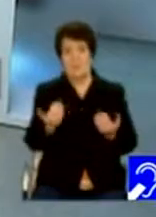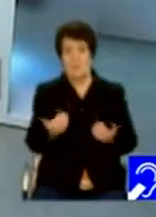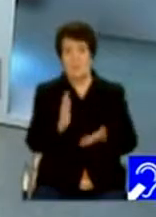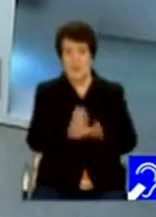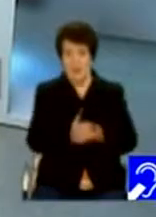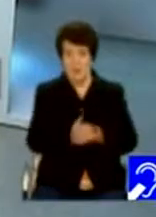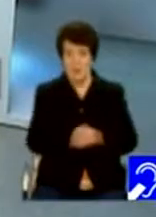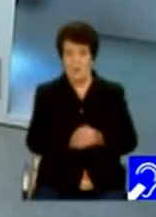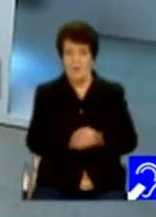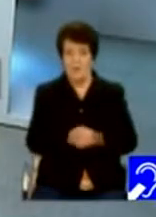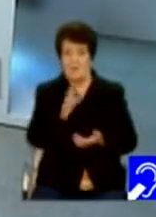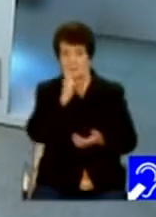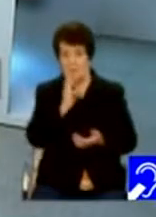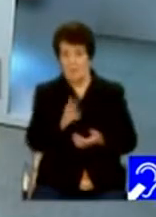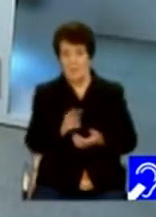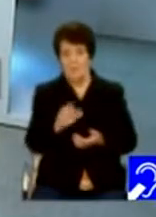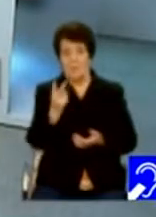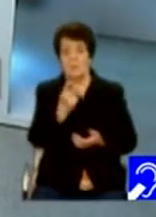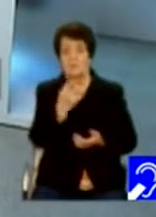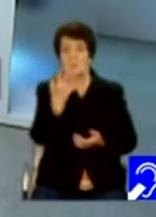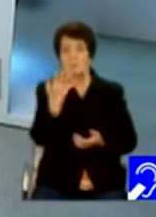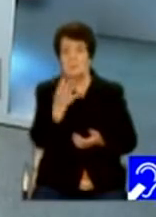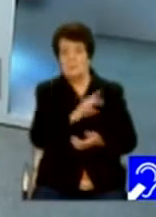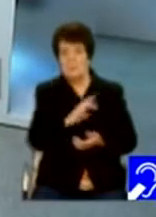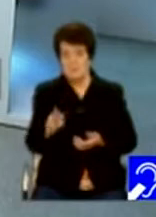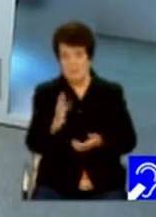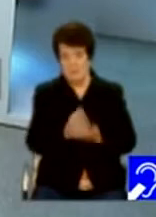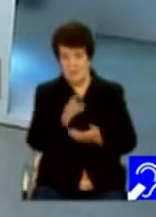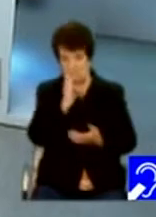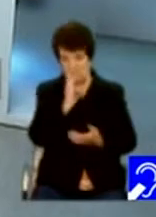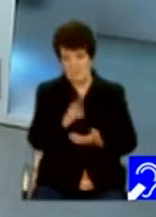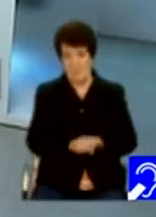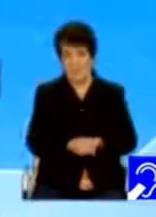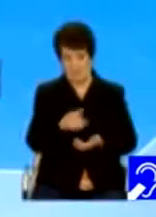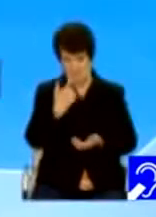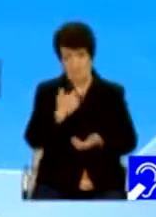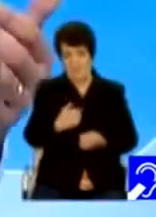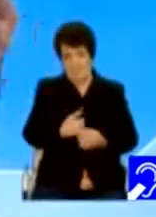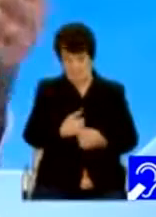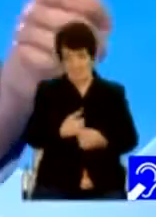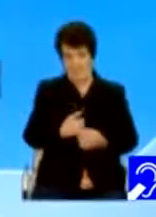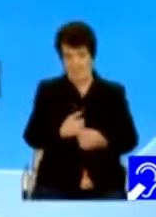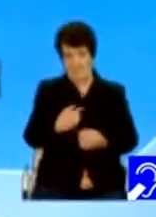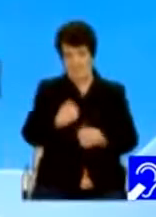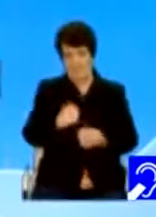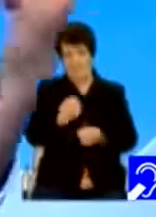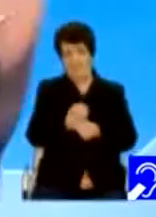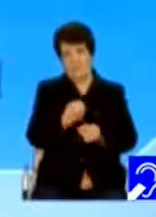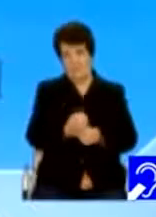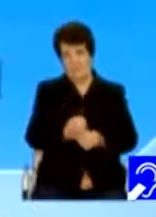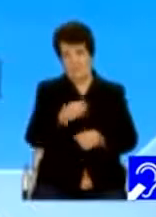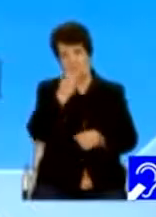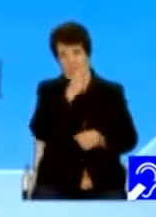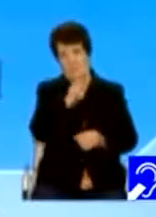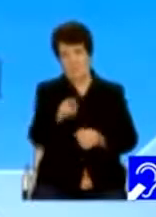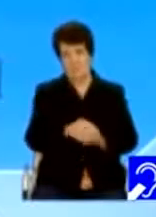teritoriu, de te doare capul. De la 15 și la 25 de mii. Evident că poate să vină în costumaș și să vorbească de numele șefului care șede undeva acum cu berea în mână și să